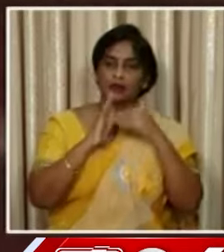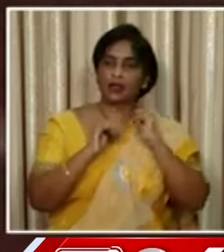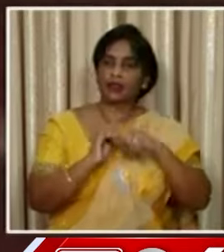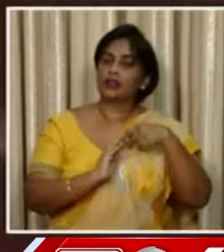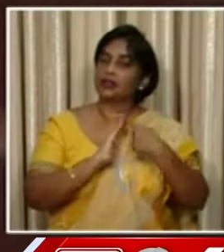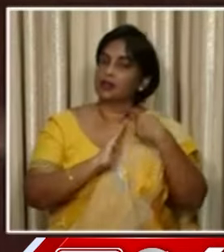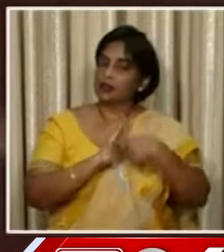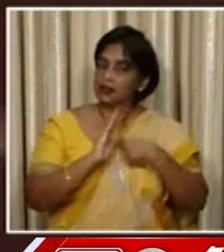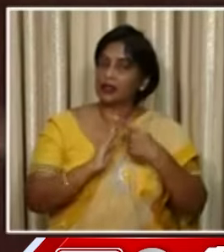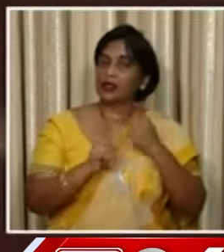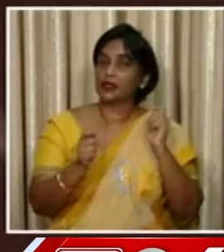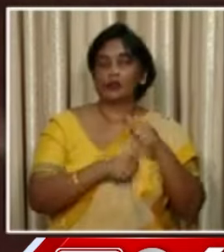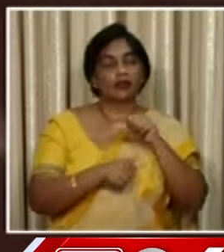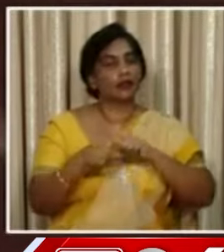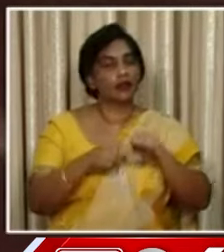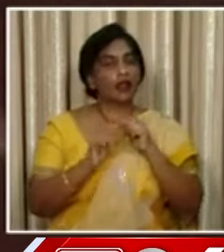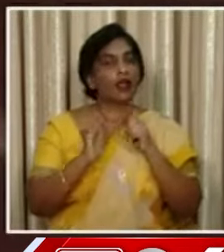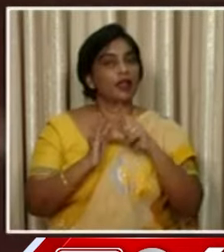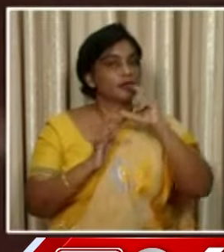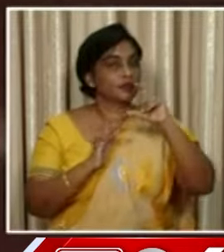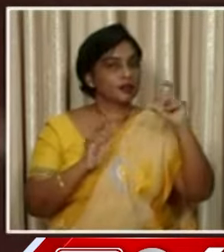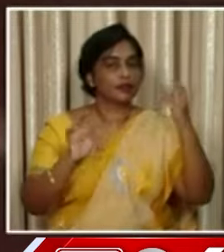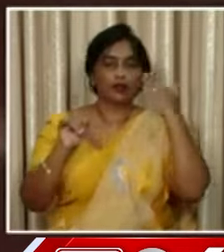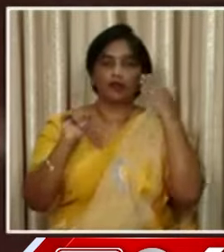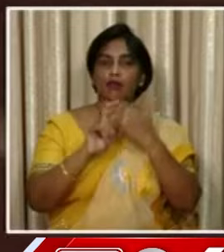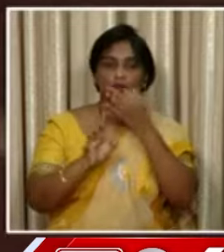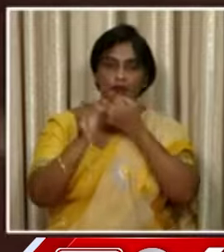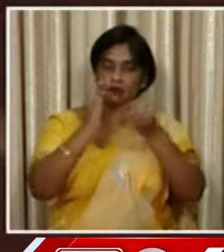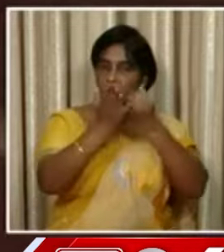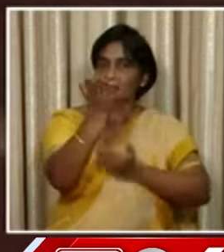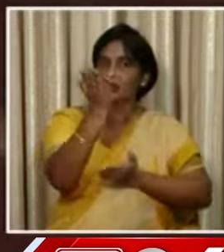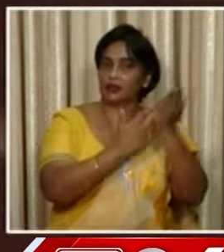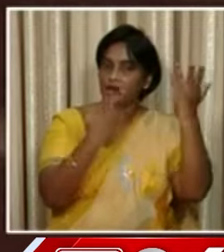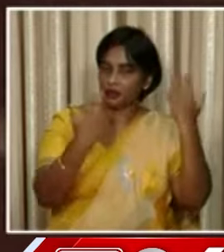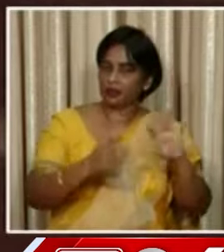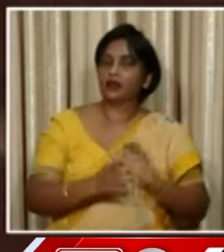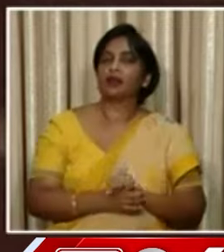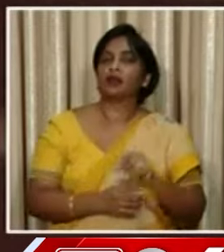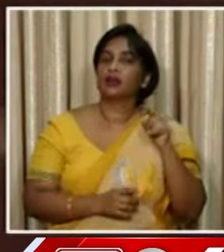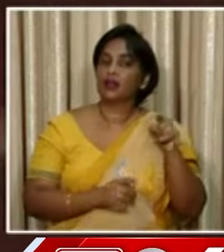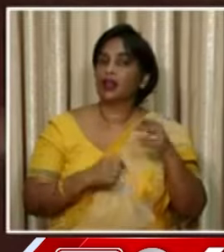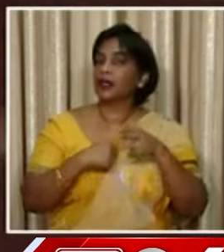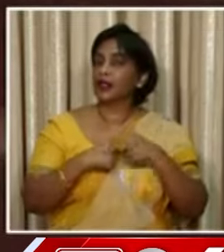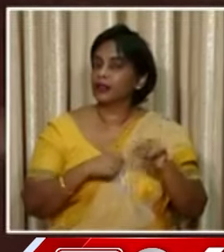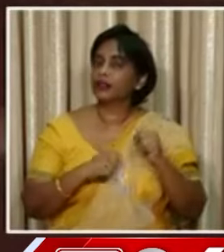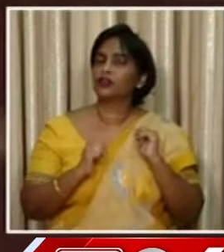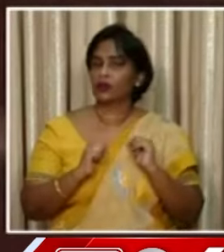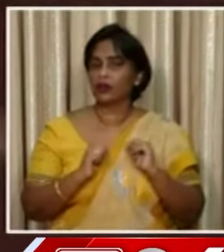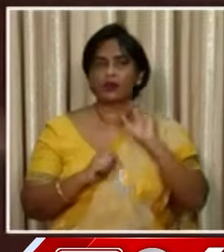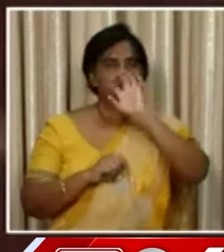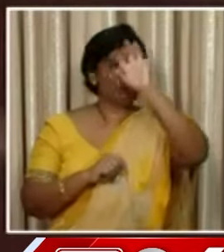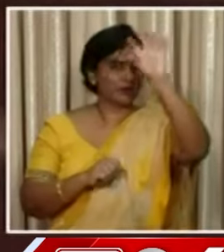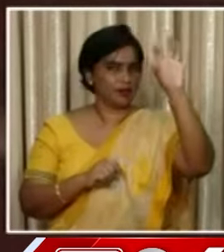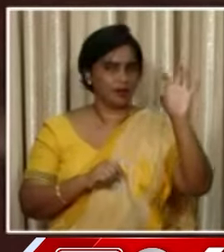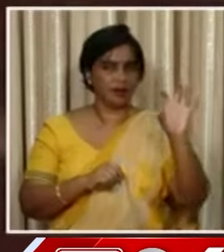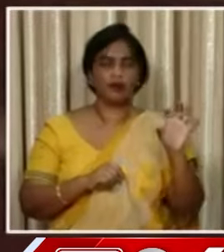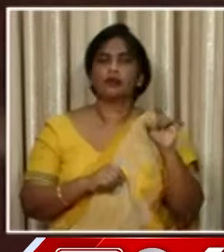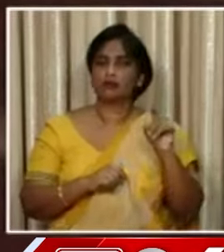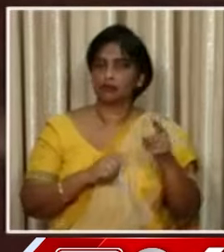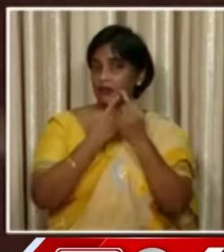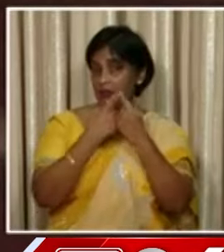ලංකා ක්‍රිකට් ආයතනයේ ICC මේ සම්බන්ධයෙන් පැමිණිල්ලකුත් දැන් තවත් ඉදිරිපත් කරලා තියෙනවා. ඒකට හේතුව එක එක රටවල් වලට එක